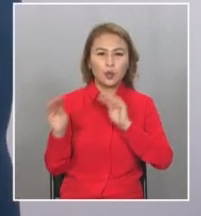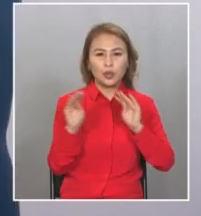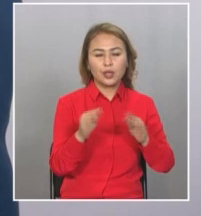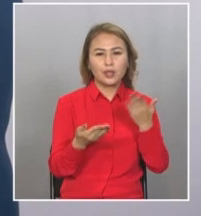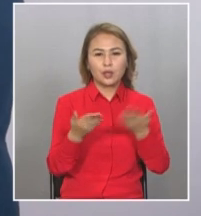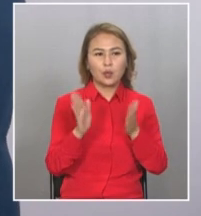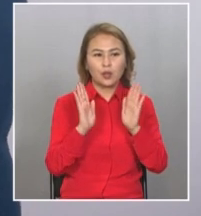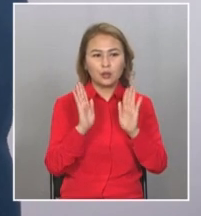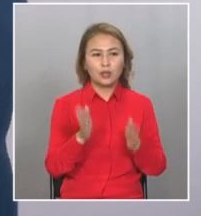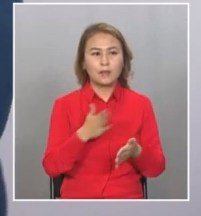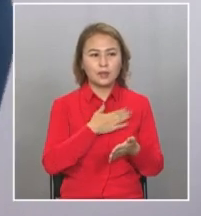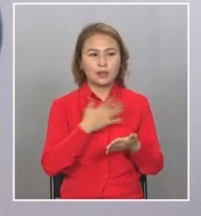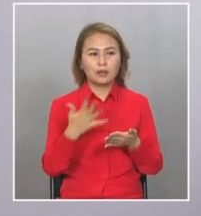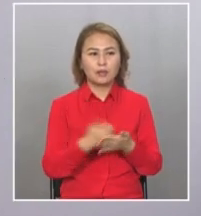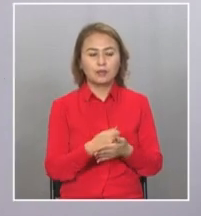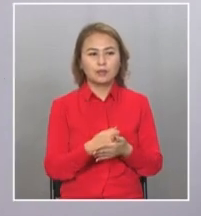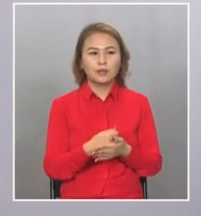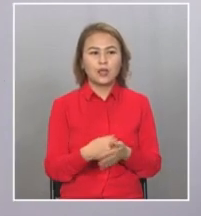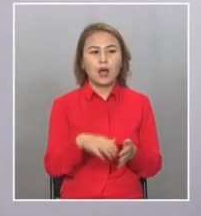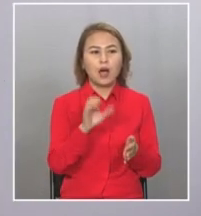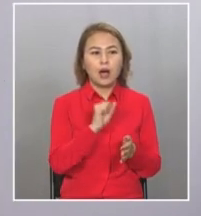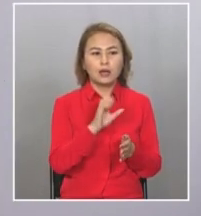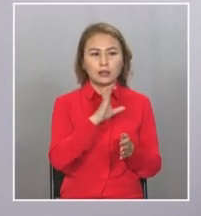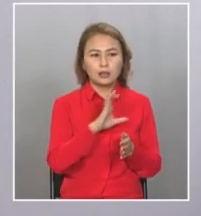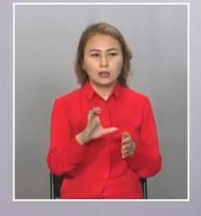болса, бізде АС